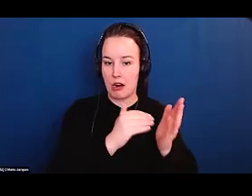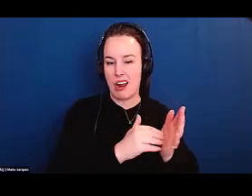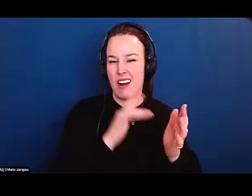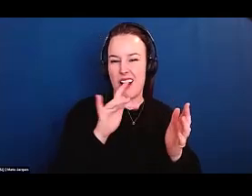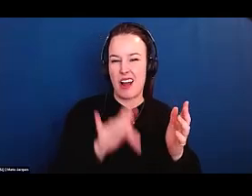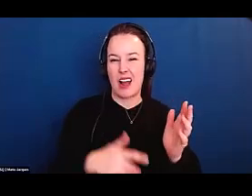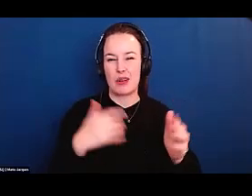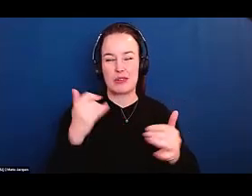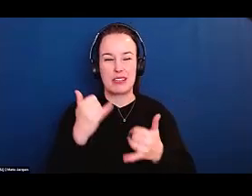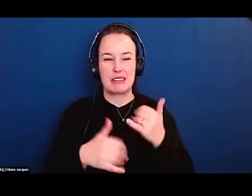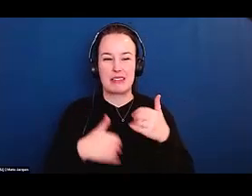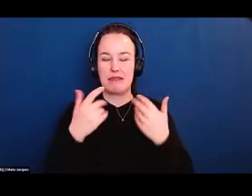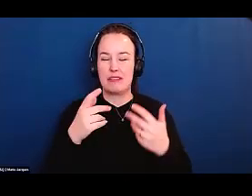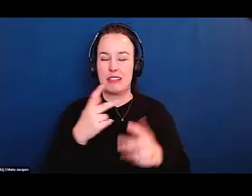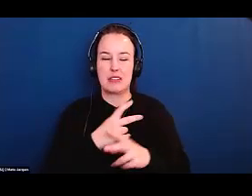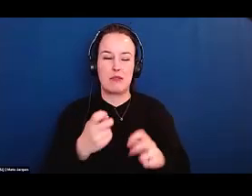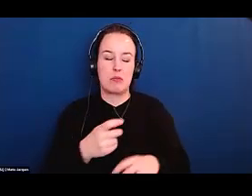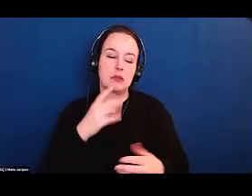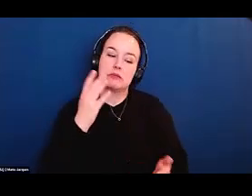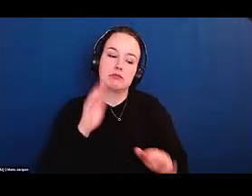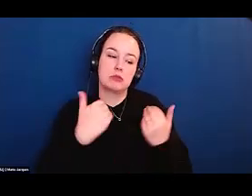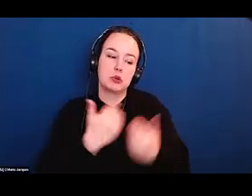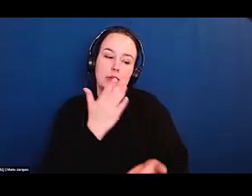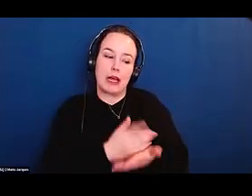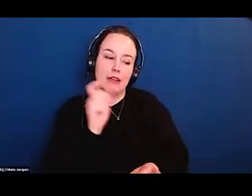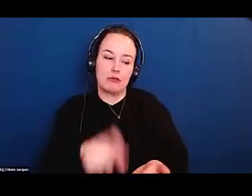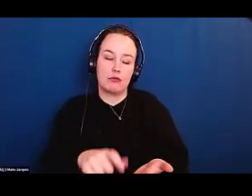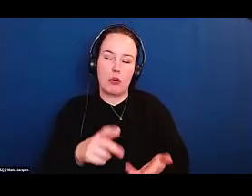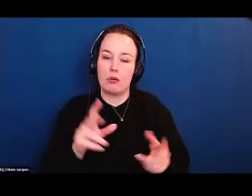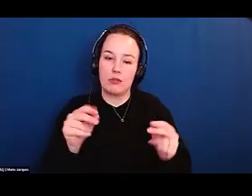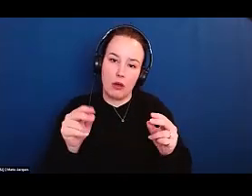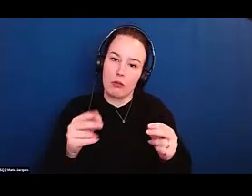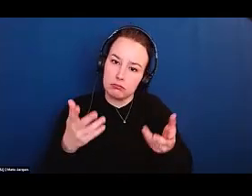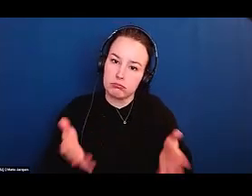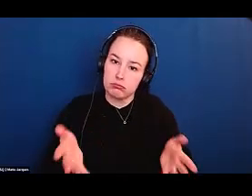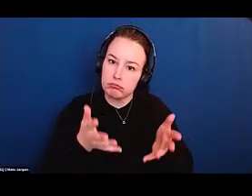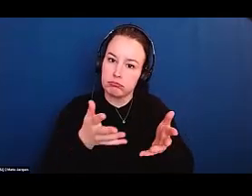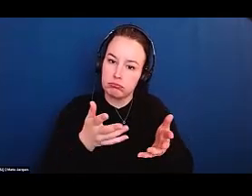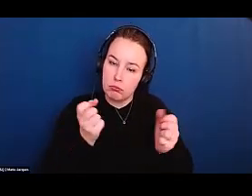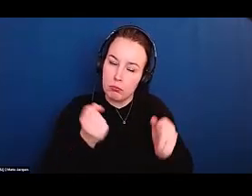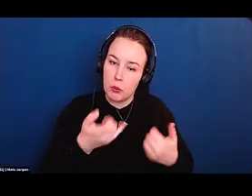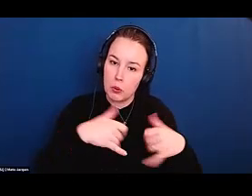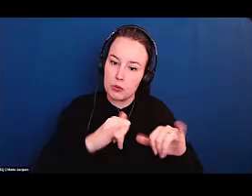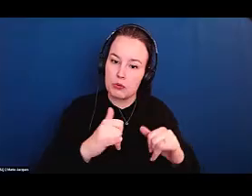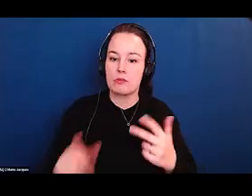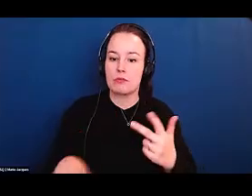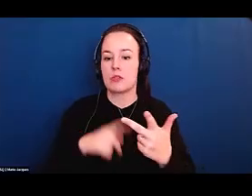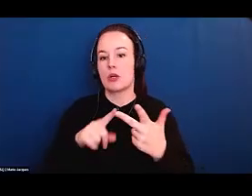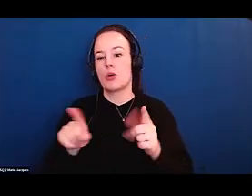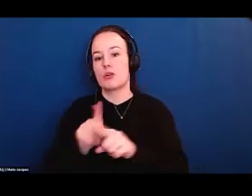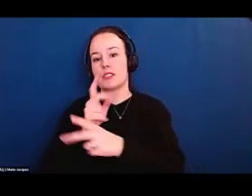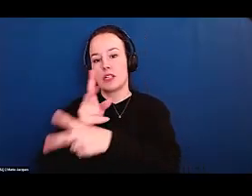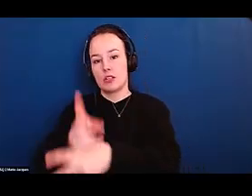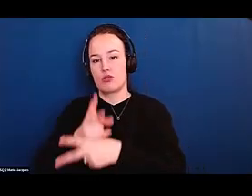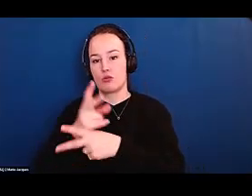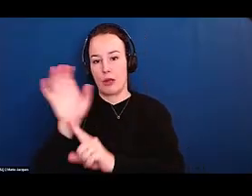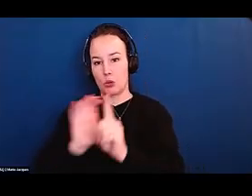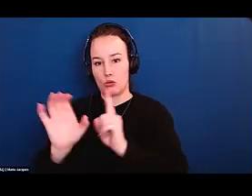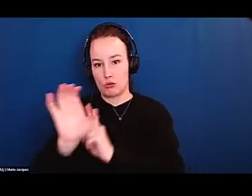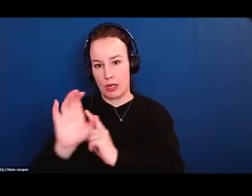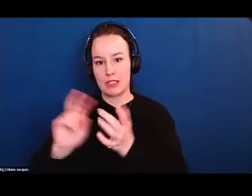c'est très difficile à la fin de vie et c'est un peu cruel aussi. Et après des soins culturels tels